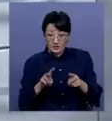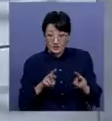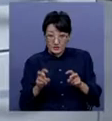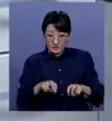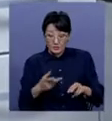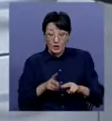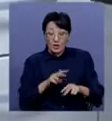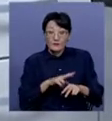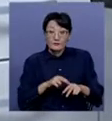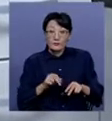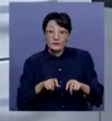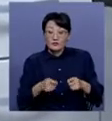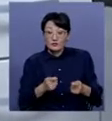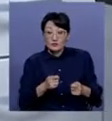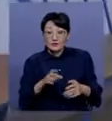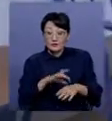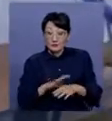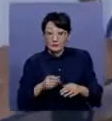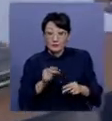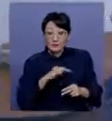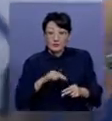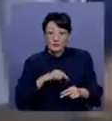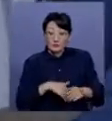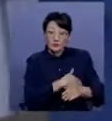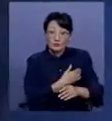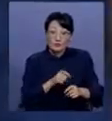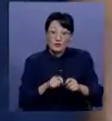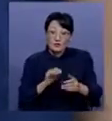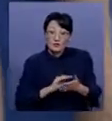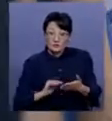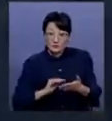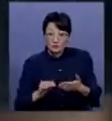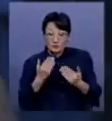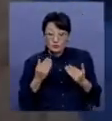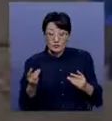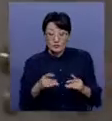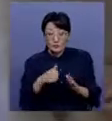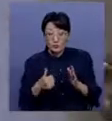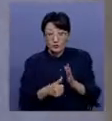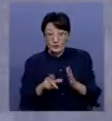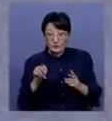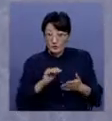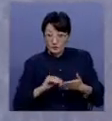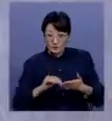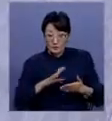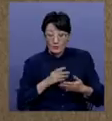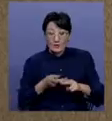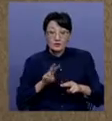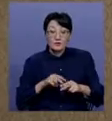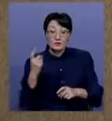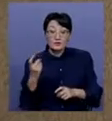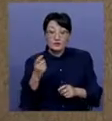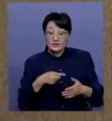айтарлықтай тәртіп бұзушылық анықталған жоқ. Дегенмен қызметкерлердің дене қызуы жазылатын журнал соңғы рет 16-сында толтырылыпты. Сол бойынша